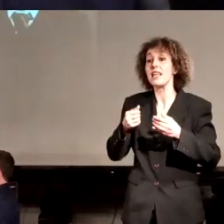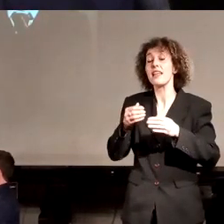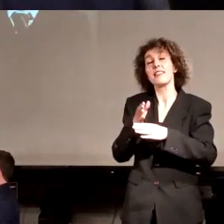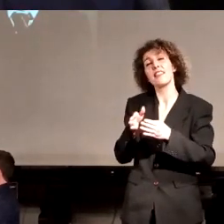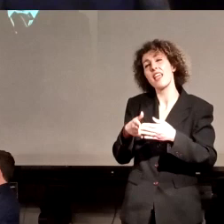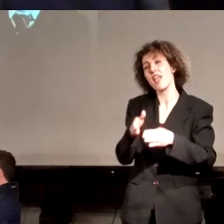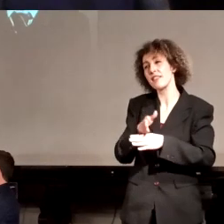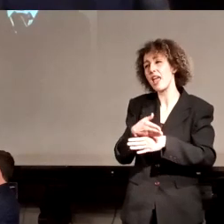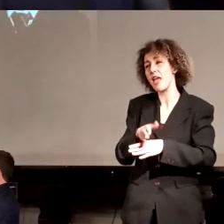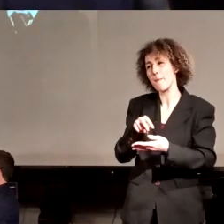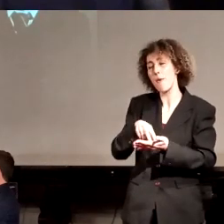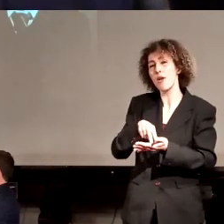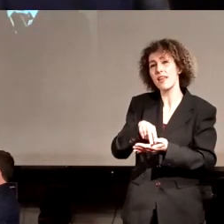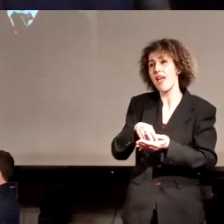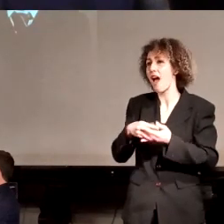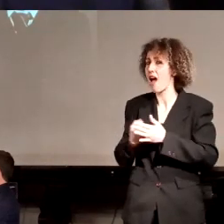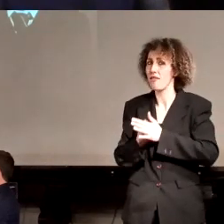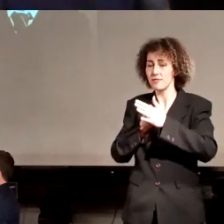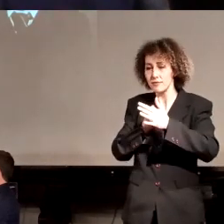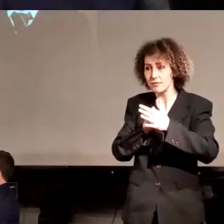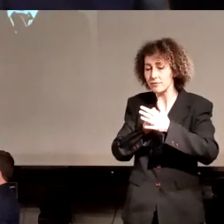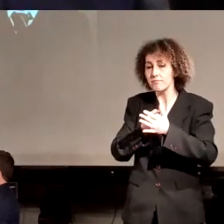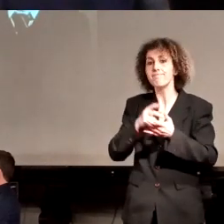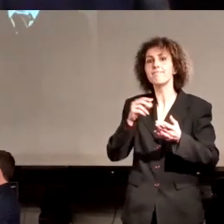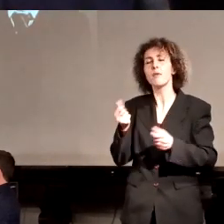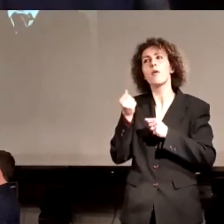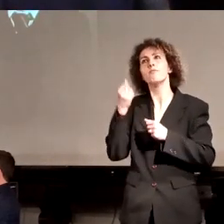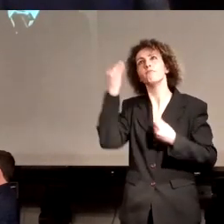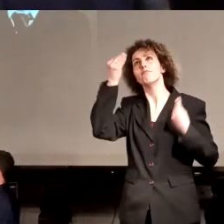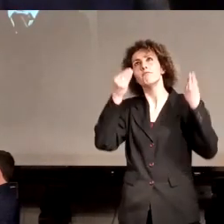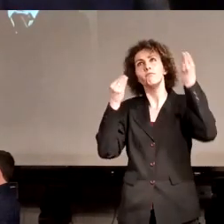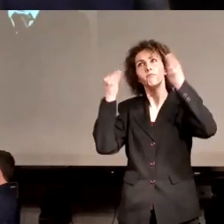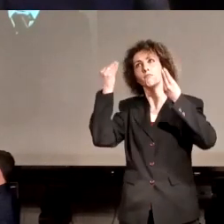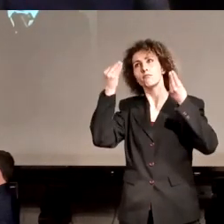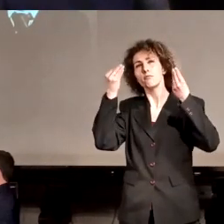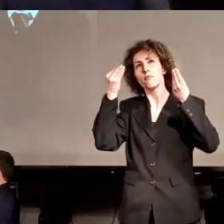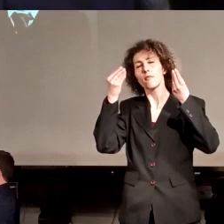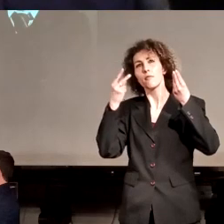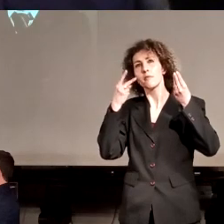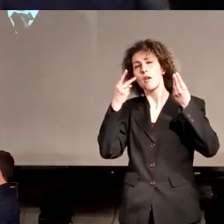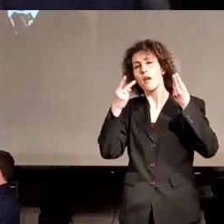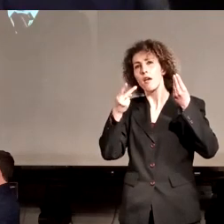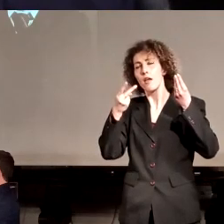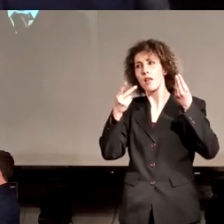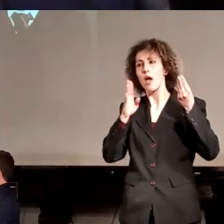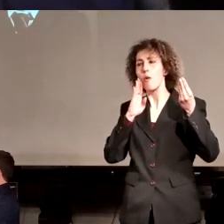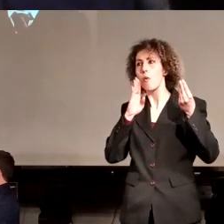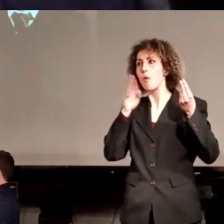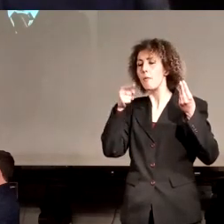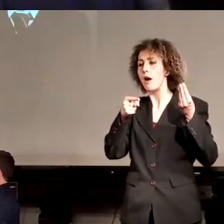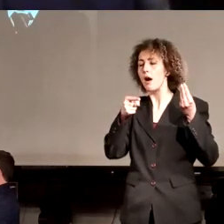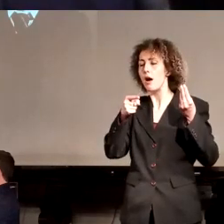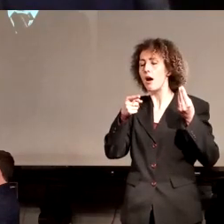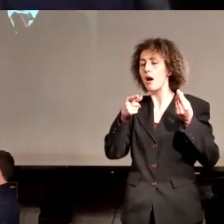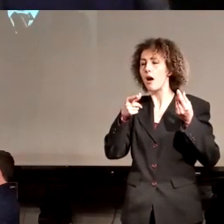di nuovo il pompiere stette riflette perché in quelle eccellente creatura non vi era mai traccia di